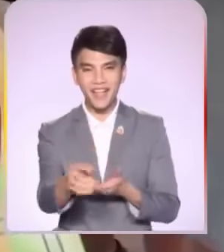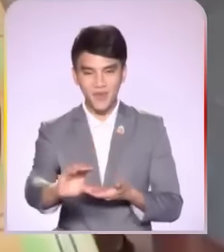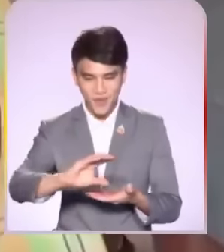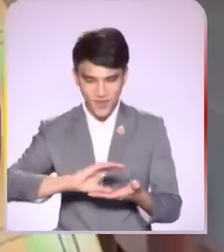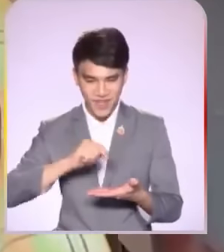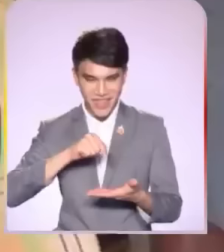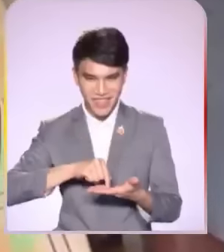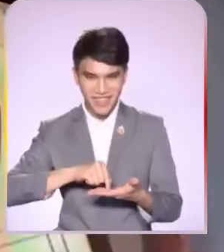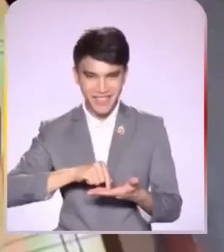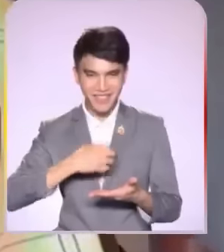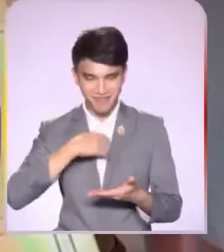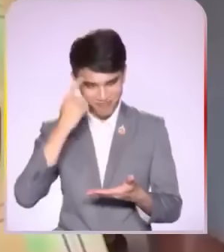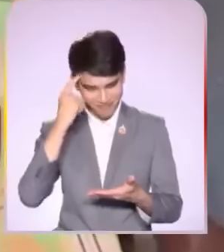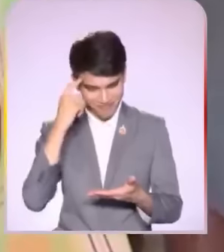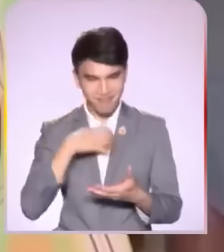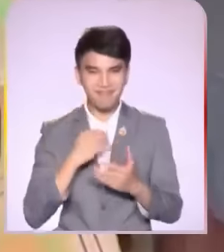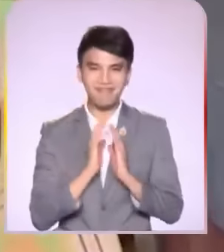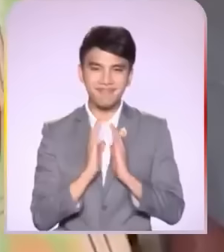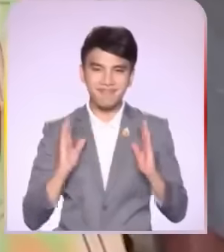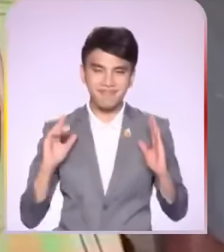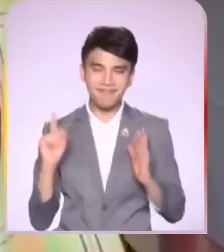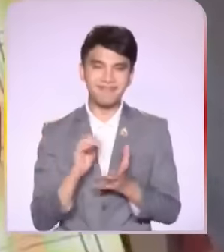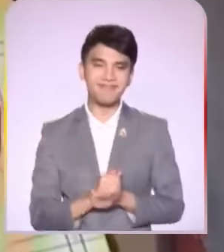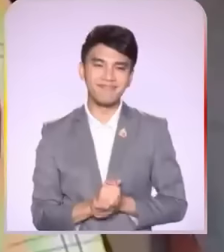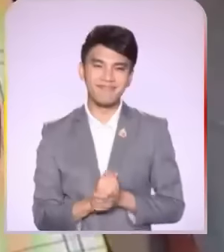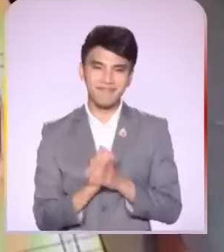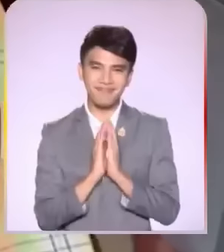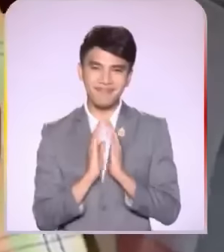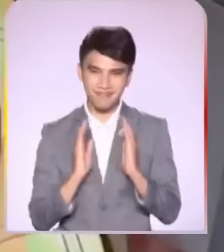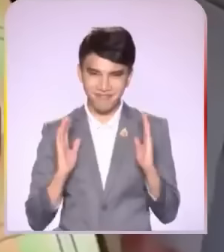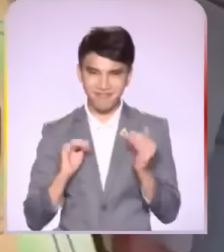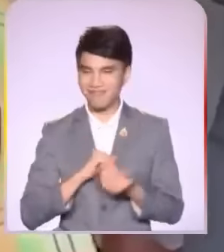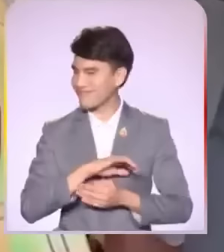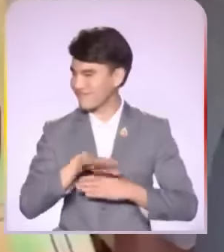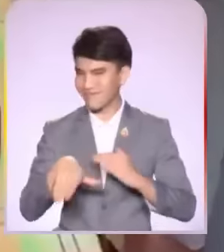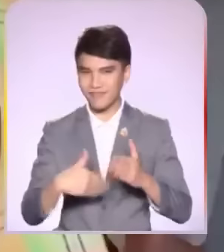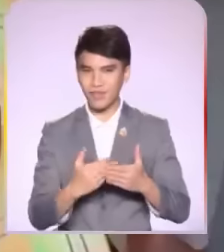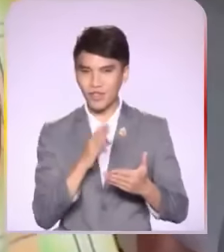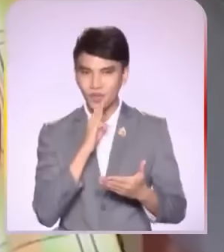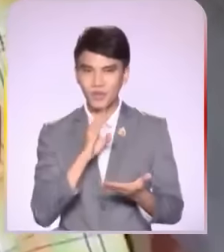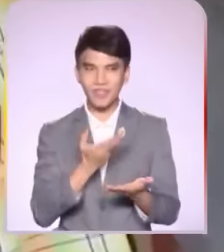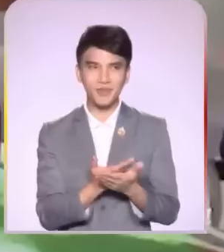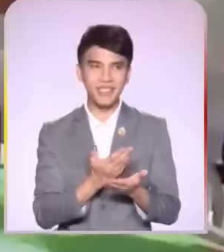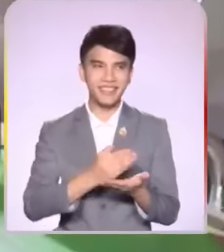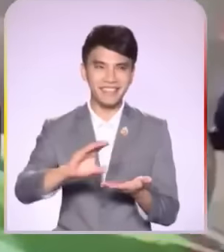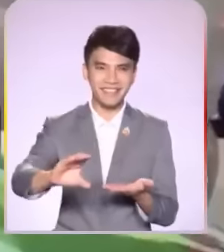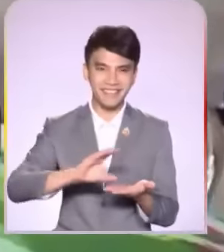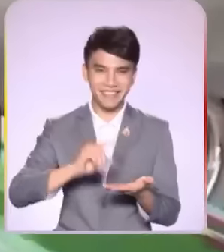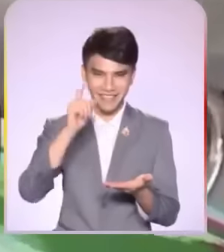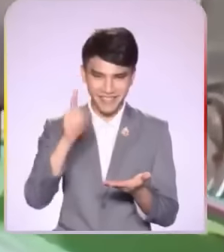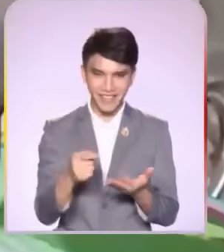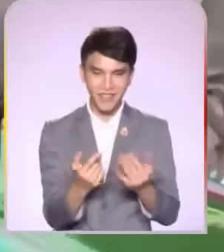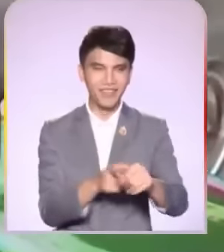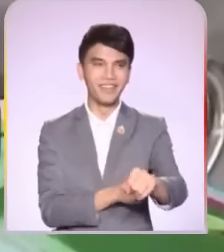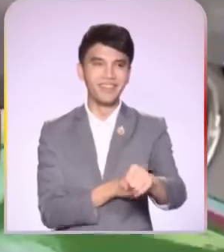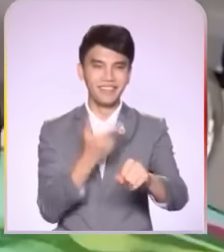ตรพร้อมเพย์หรือเปล่า อยากจะขอบคุณอะไรทางหน่วยงานไหมคะ อยากจะขอบคุณทุกอย่างถ้ามีมาจริงนะ อ๋อรอมาน